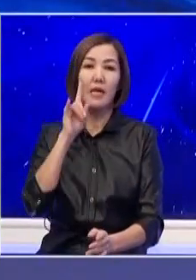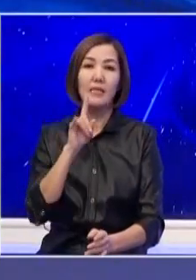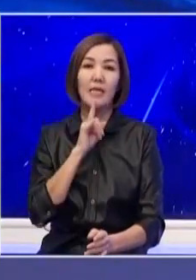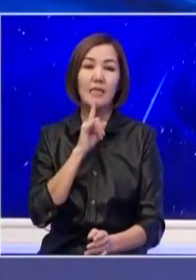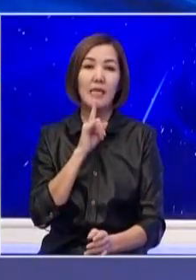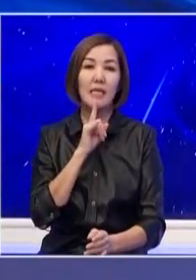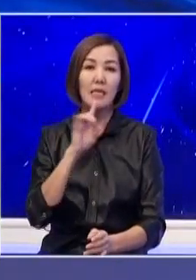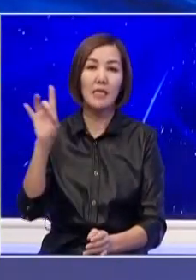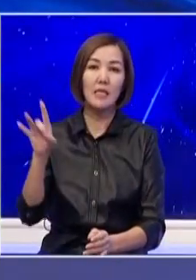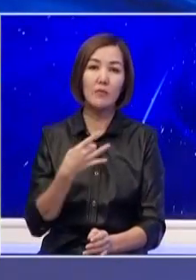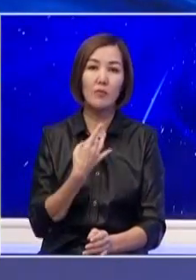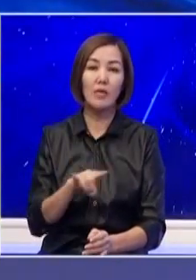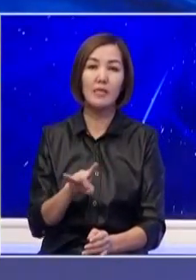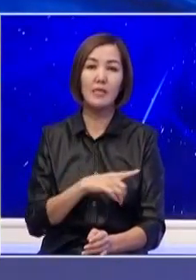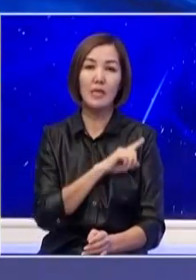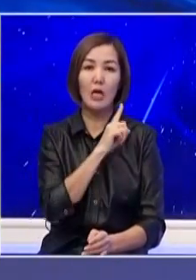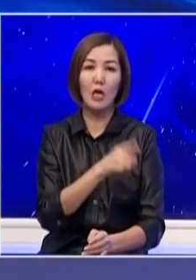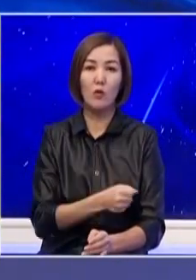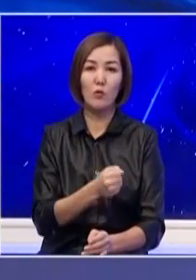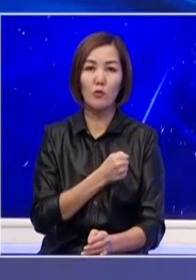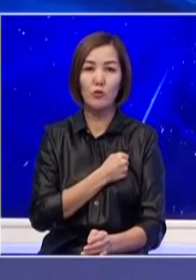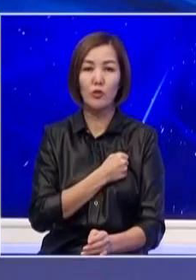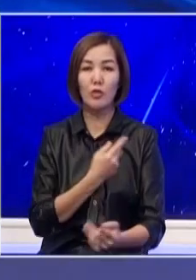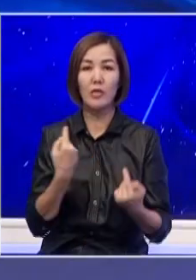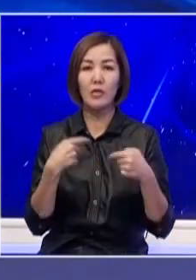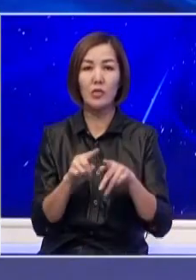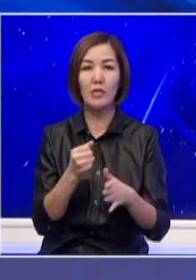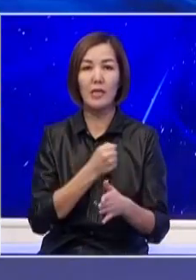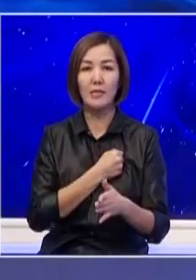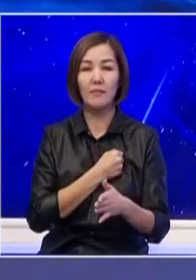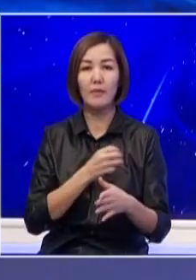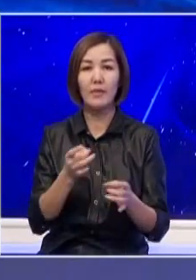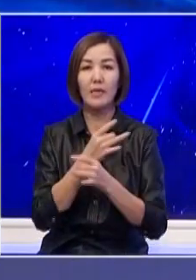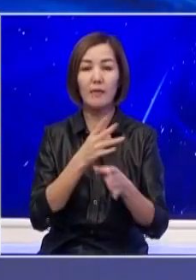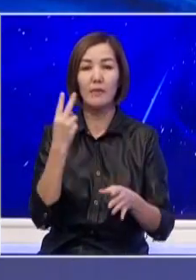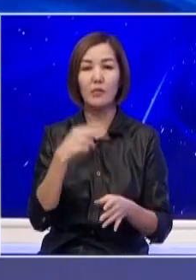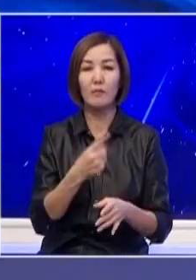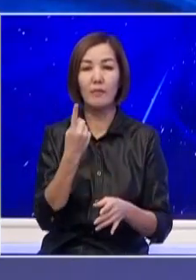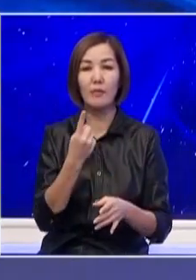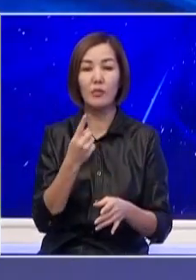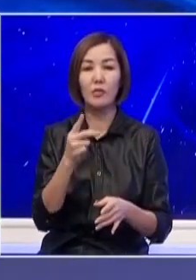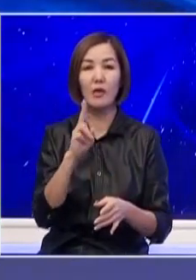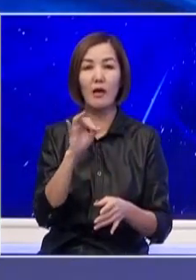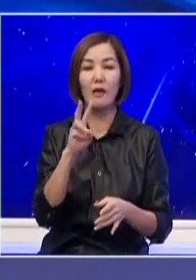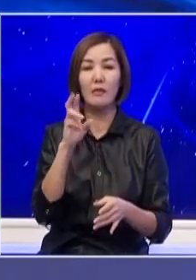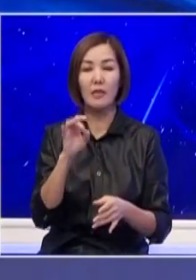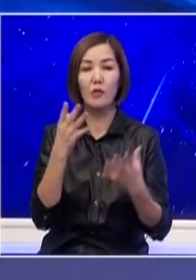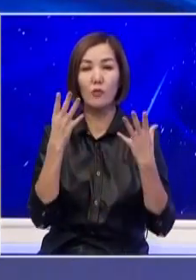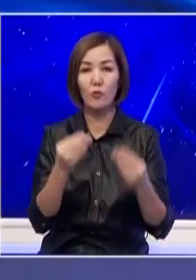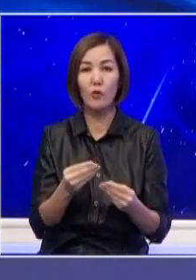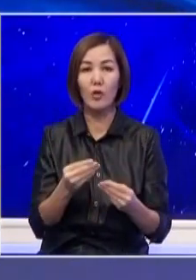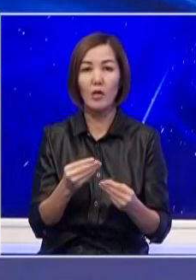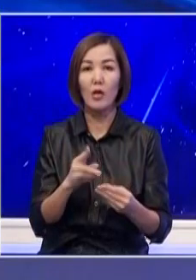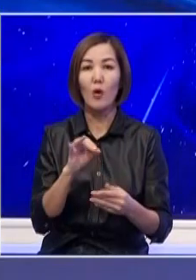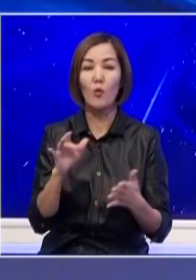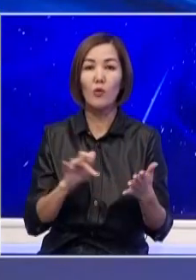21 қаңтар Қазақстан Республикасы қарулы күштер инженерлік әскерлерінің кәсіби мерекесі. Аясында Қонаев гарнизонының инженерлік